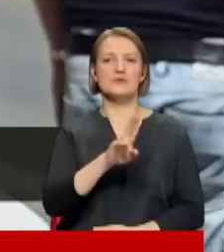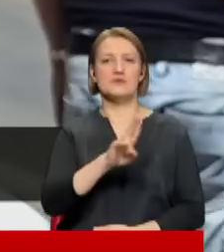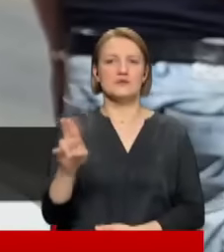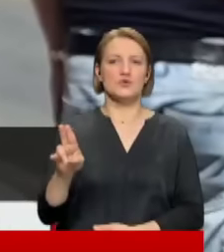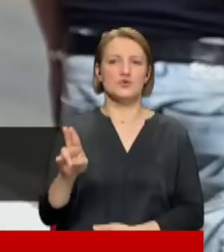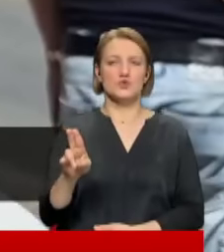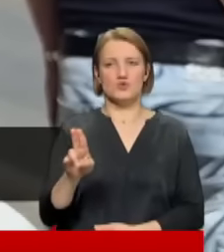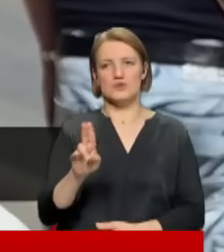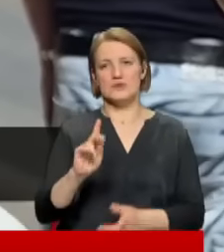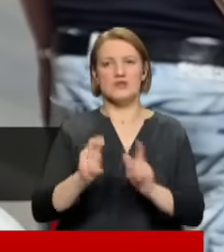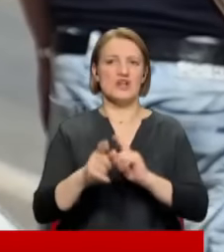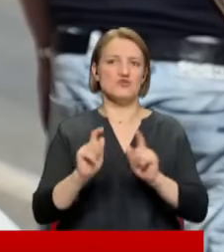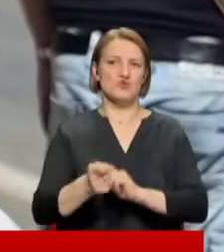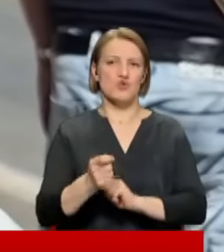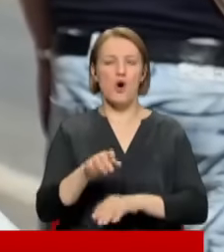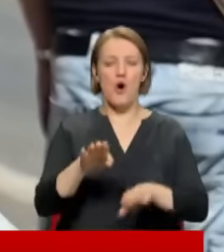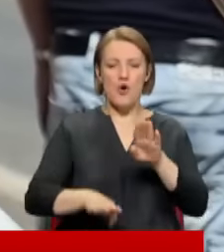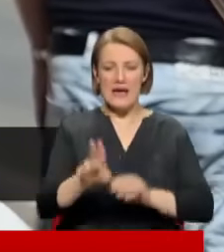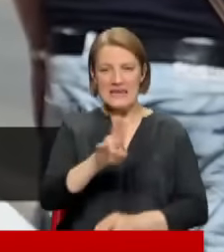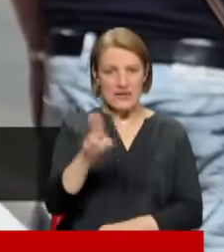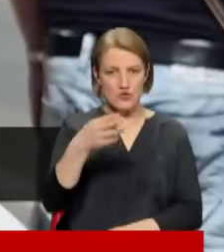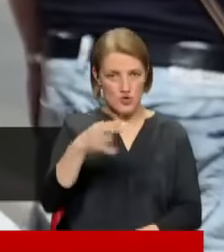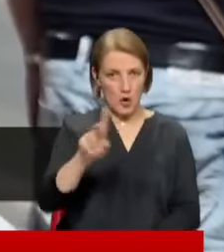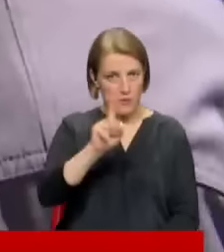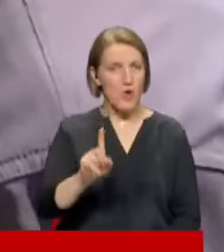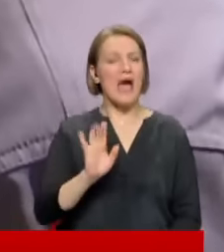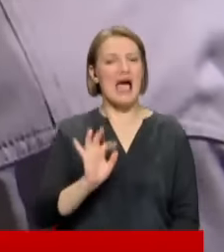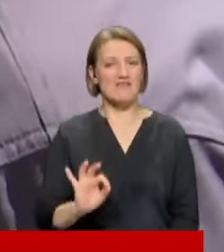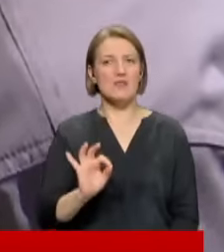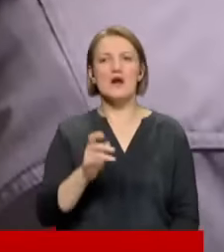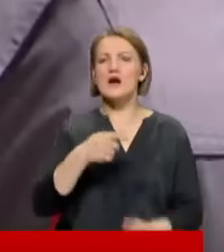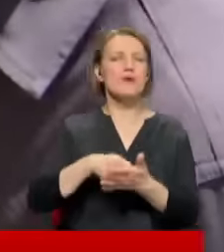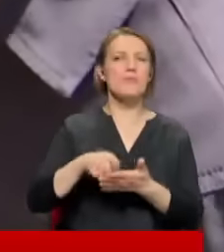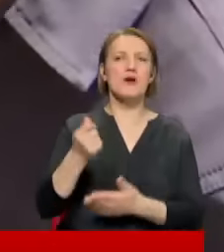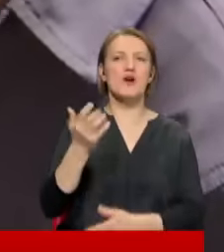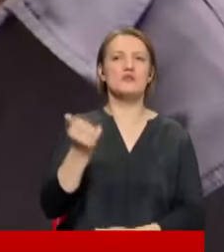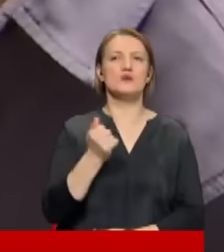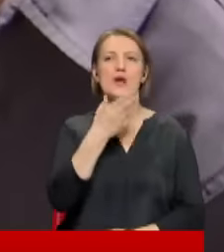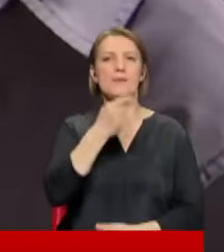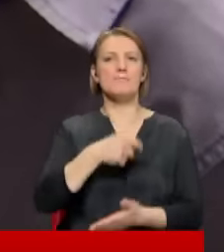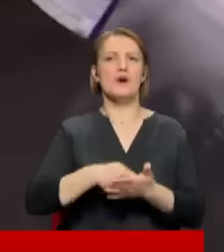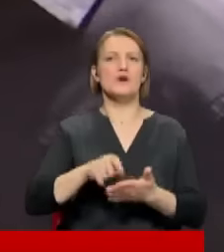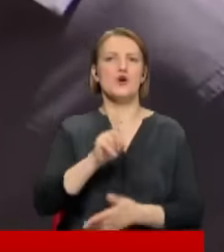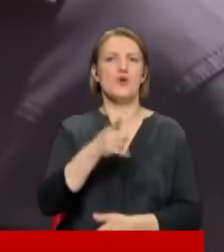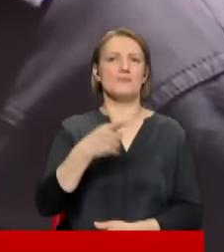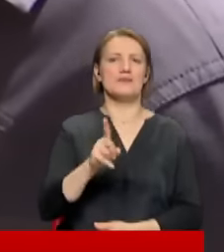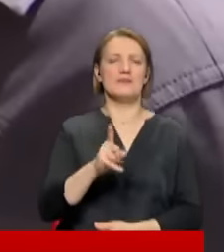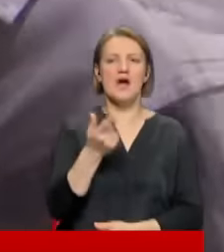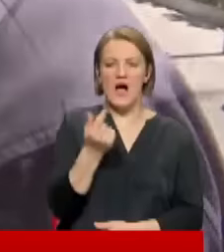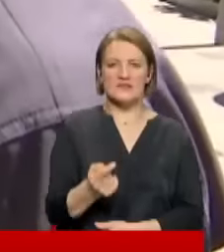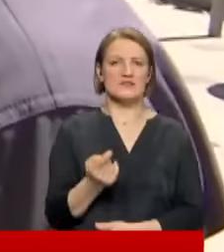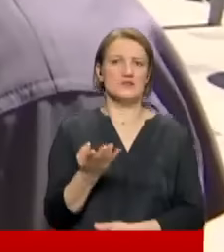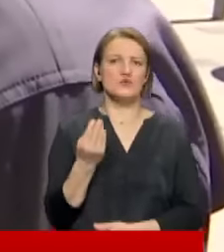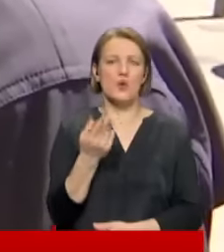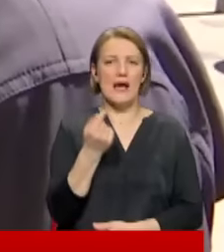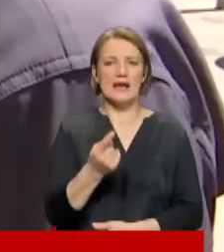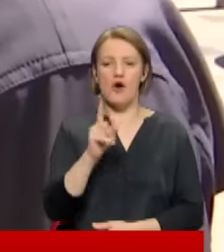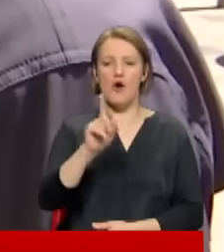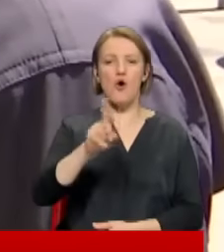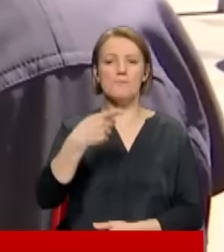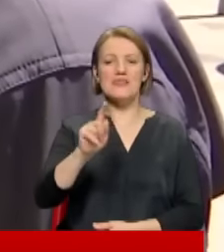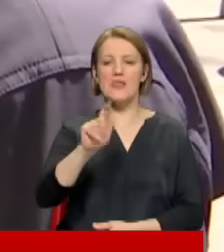700. Değişebiliyor. Ortalama 700 euro mu? Evet. Ne kadar maaş alıyorsun? Emekli maaşım 10 bin lira. Çok az. 10 bin